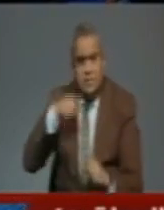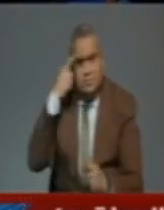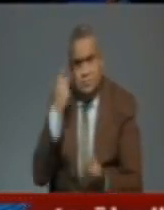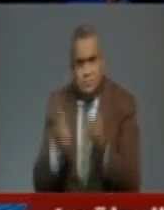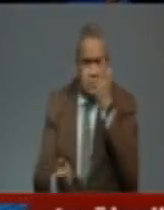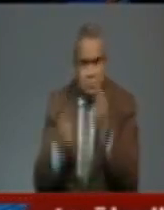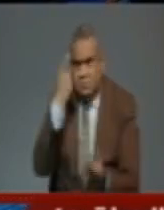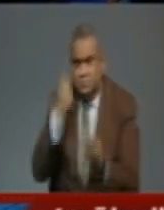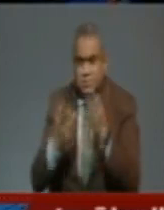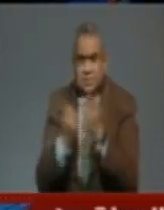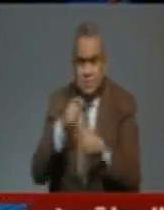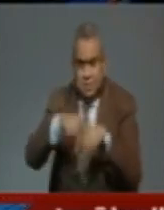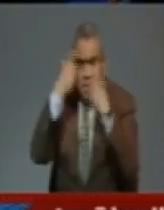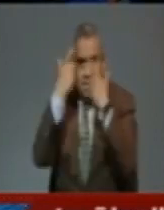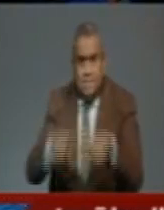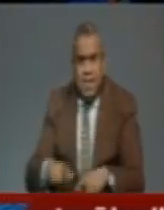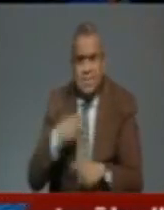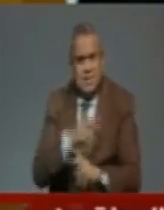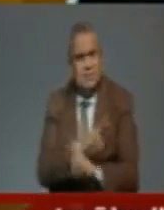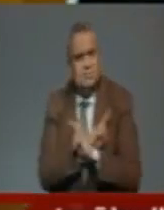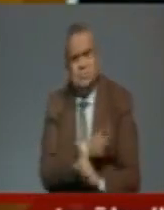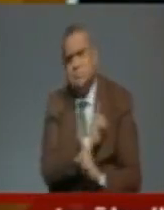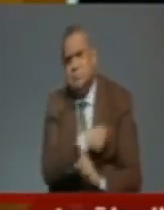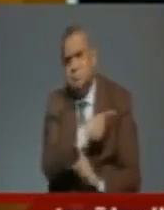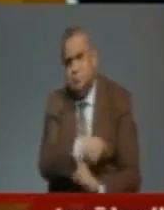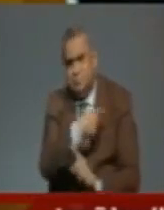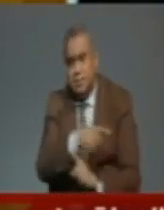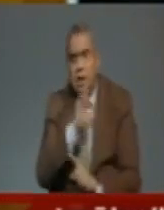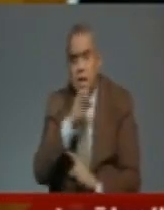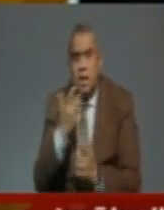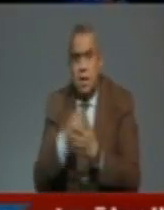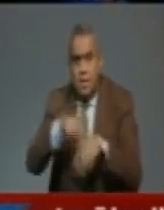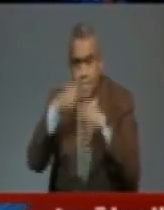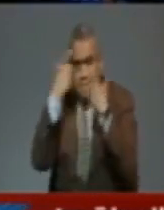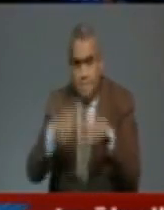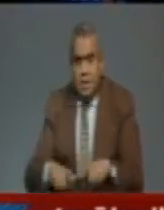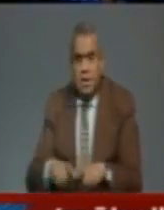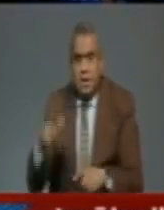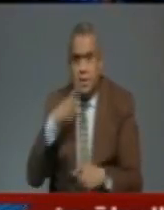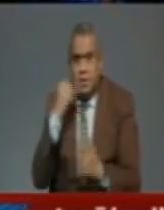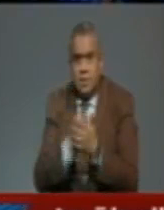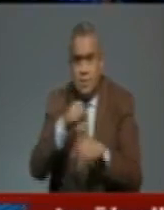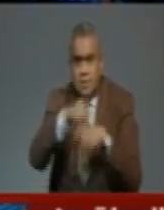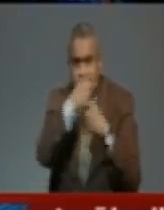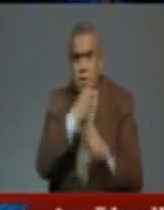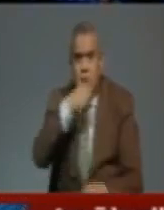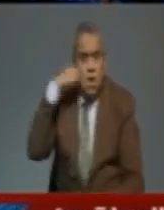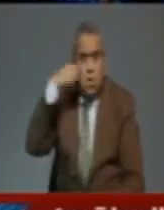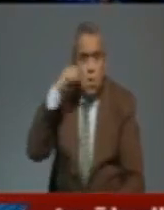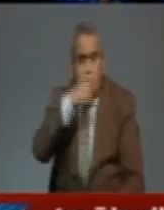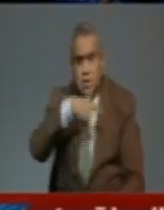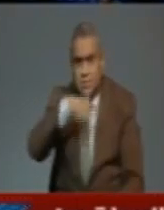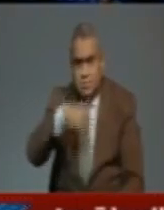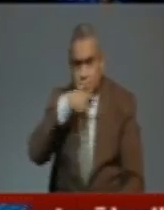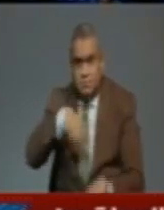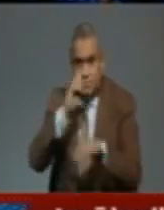ونسيب بلدنا ونسيبها كامل؟ بلدنا. أنا كان ممكن هو كامل بيقول كده ما هو ده الفكرة